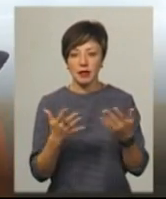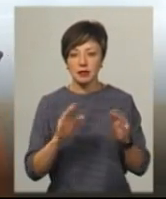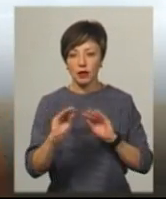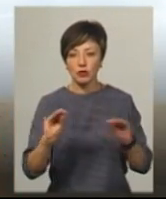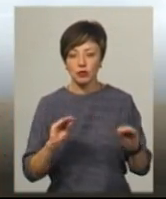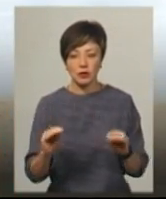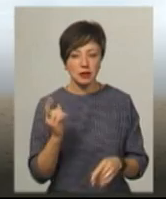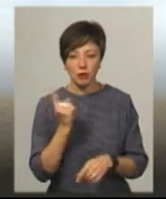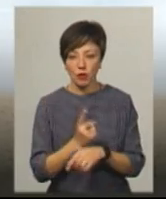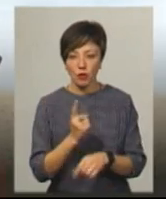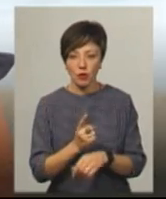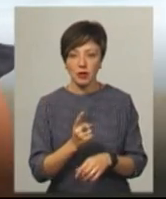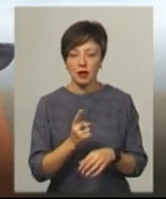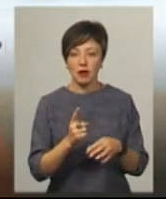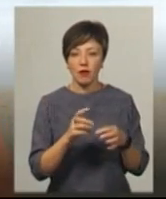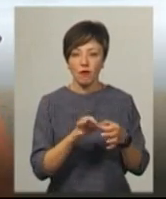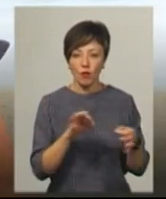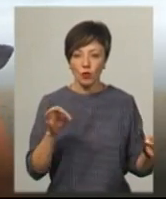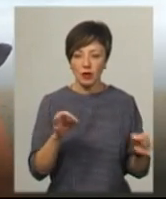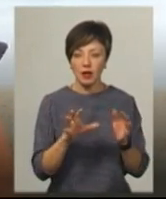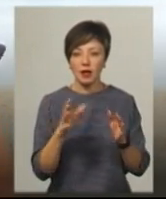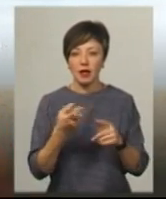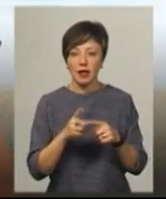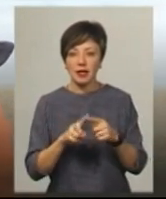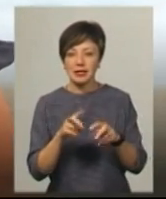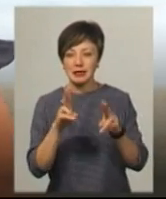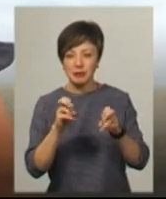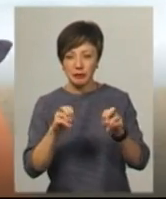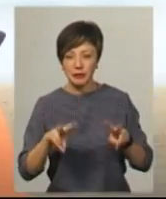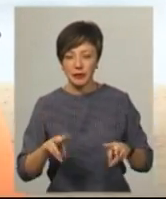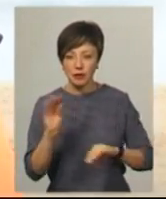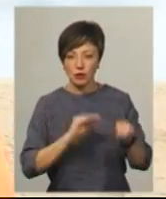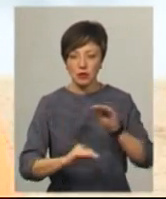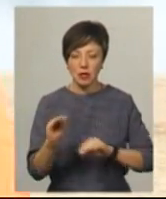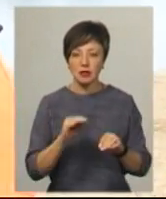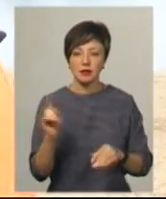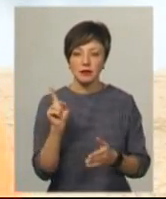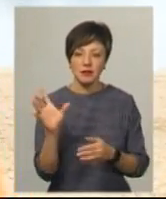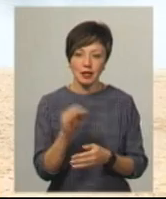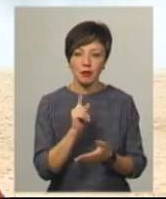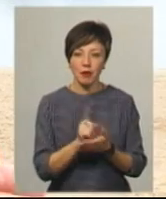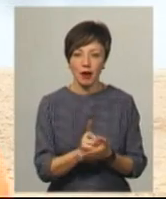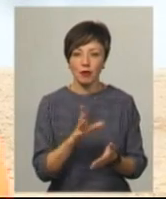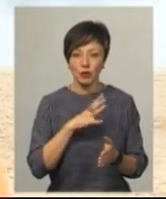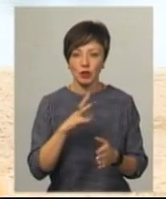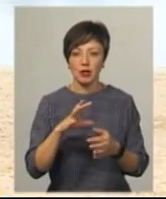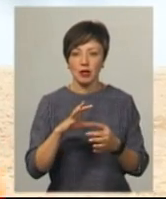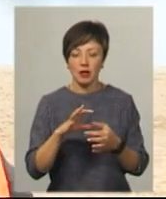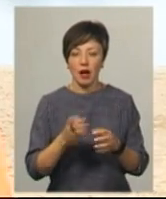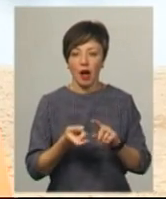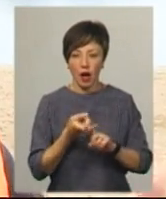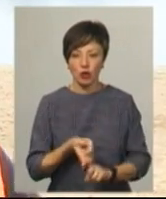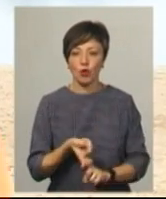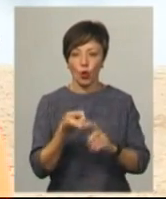тобто заборонені там відвідні поводки, заборонені там ті хаски канадські, ці всі оснастки. Тобто все має бути шарнірно, тобто пов'язано, тобто